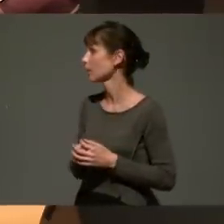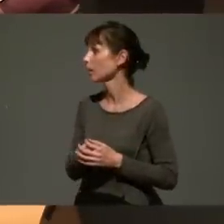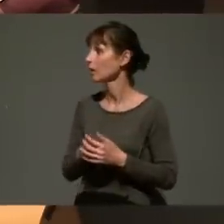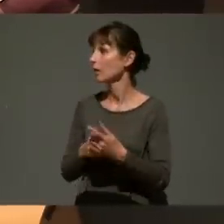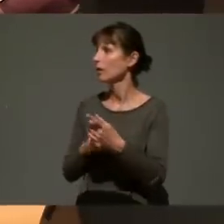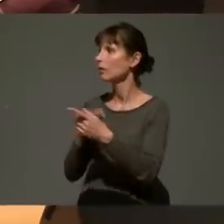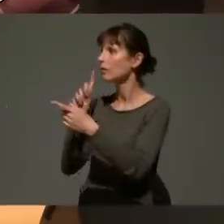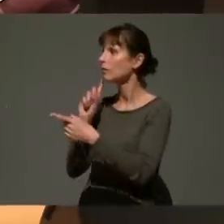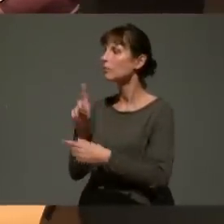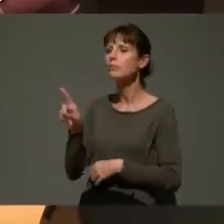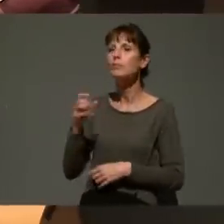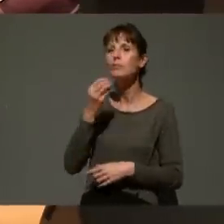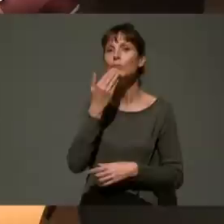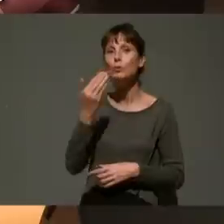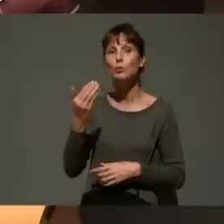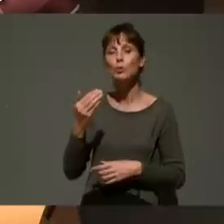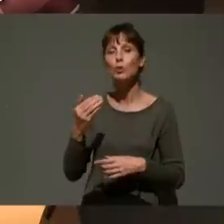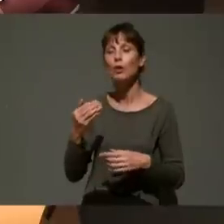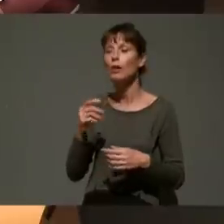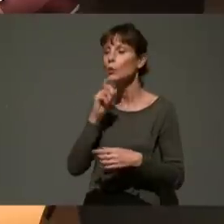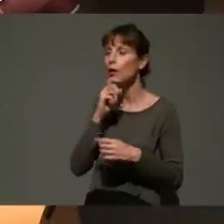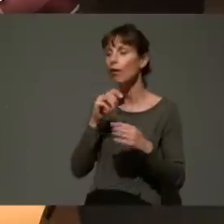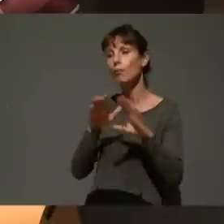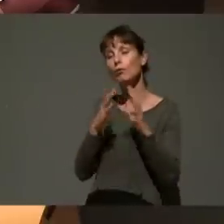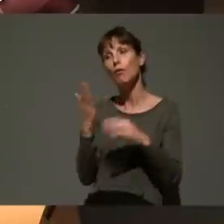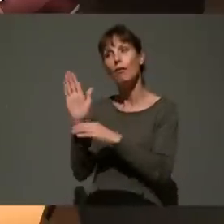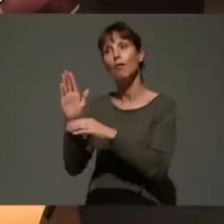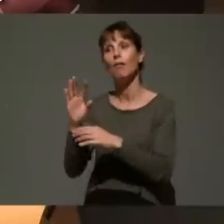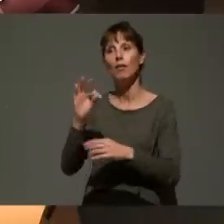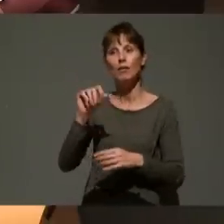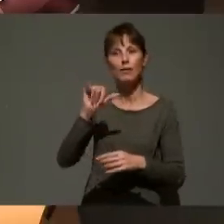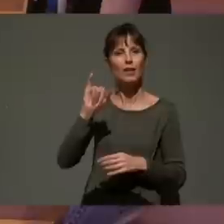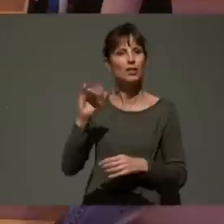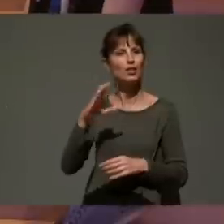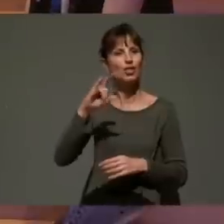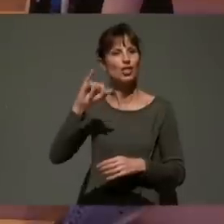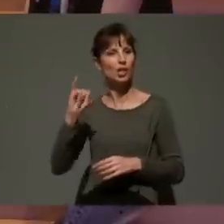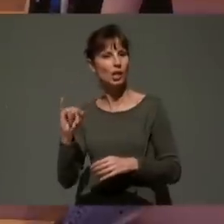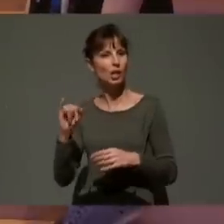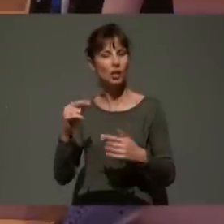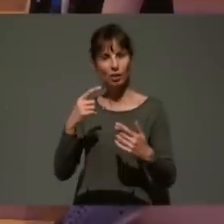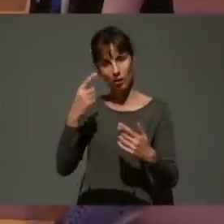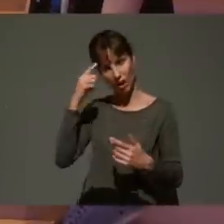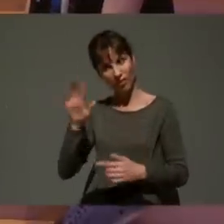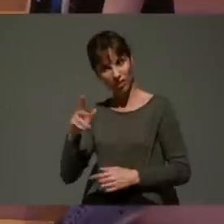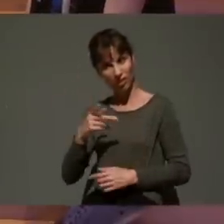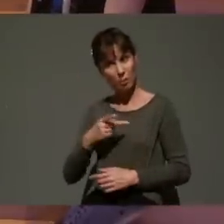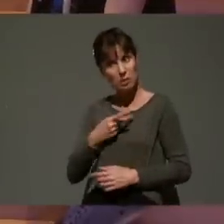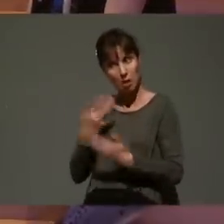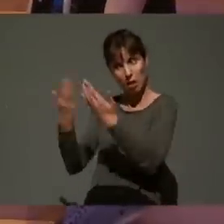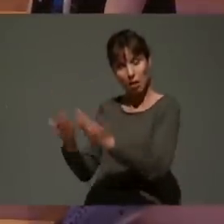des personnes qui pratiquaient le Tai Chi Chuan. Selon la médecine, est-ce un sport? Et si